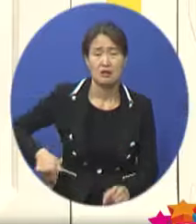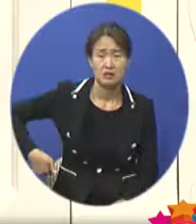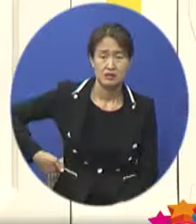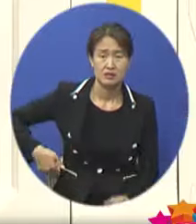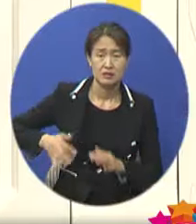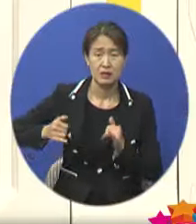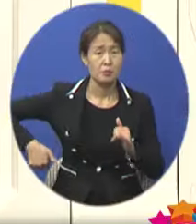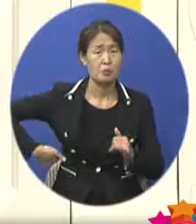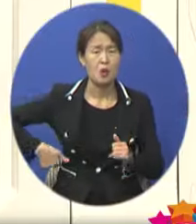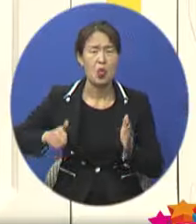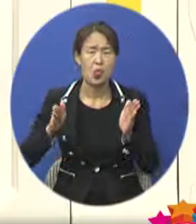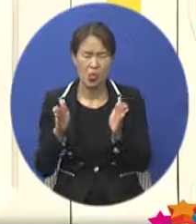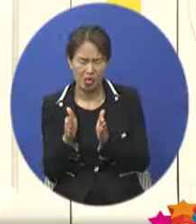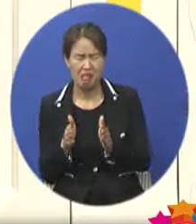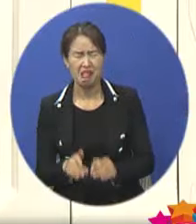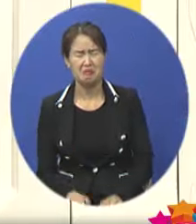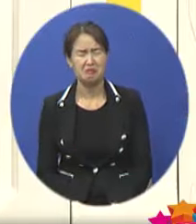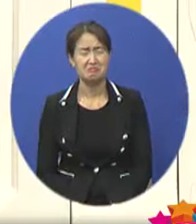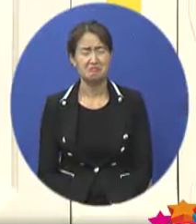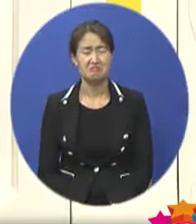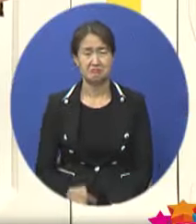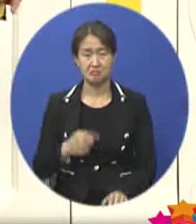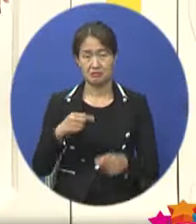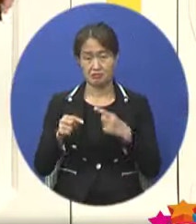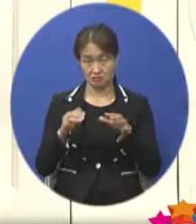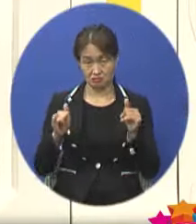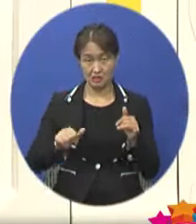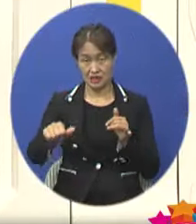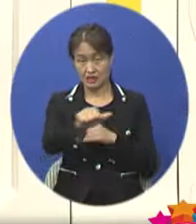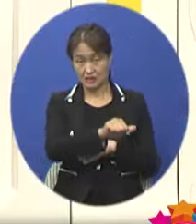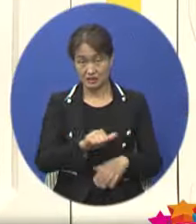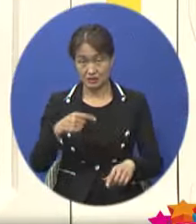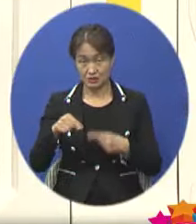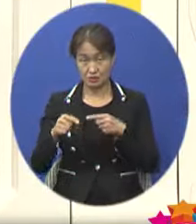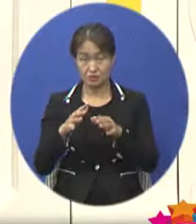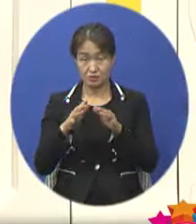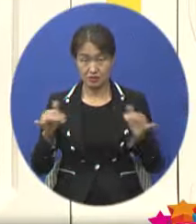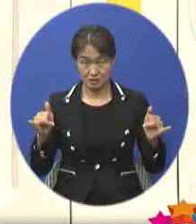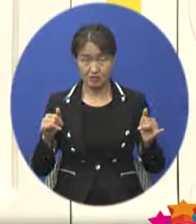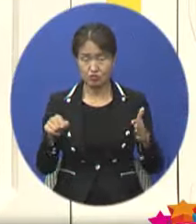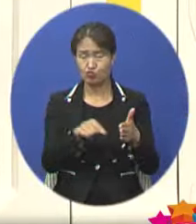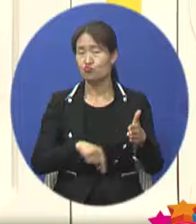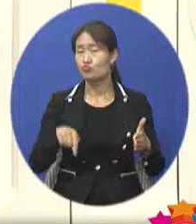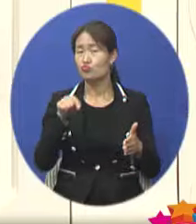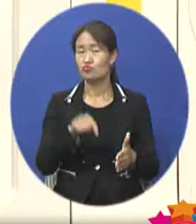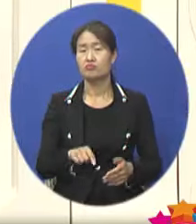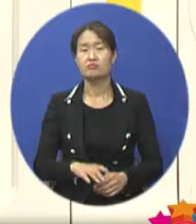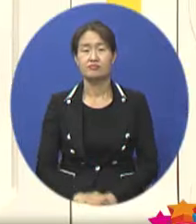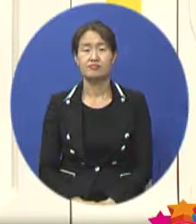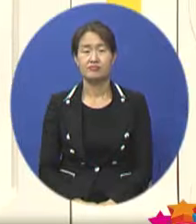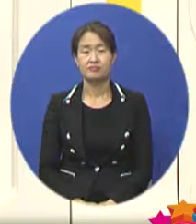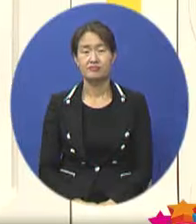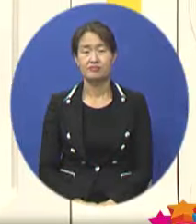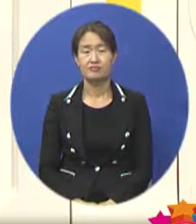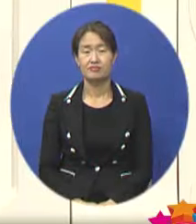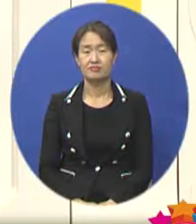사람 등이. 사람 등이 좁아요? 네. 아시아 지도자 중에서. 네. 지도자 중에서 등이 좁은데. 예, 예, 예. 누구냐고?